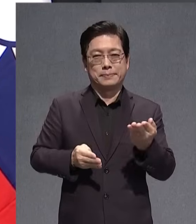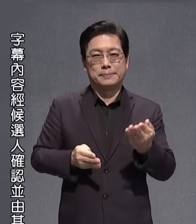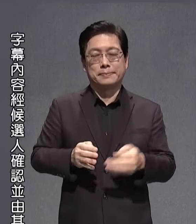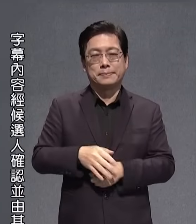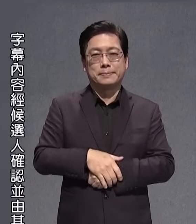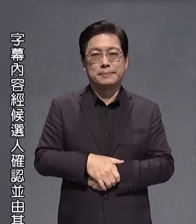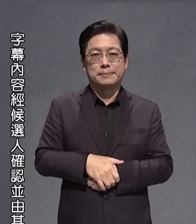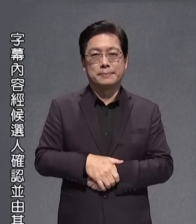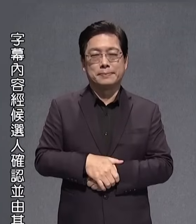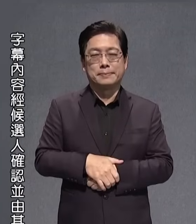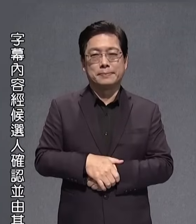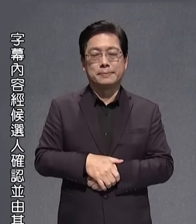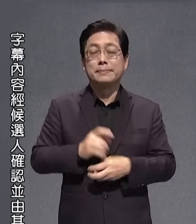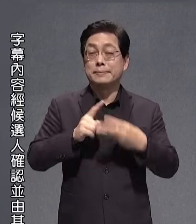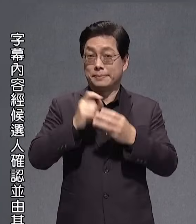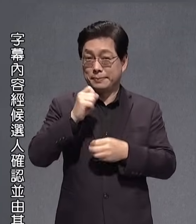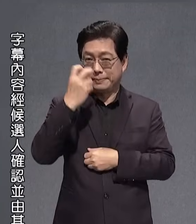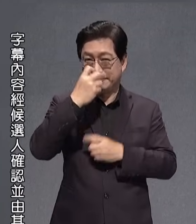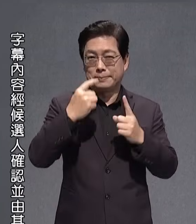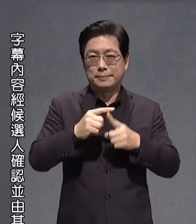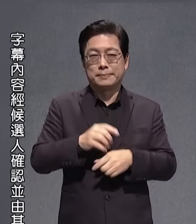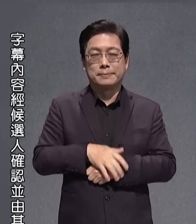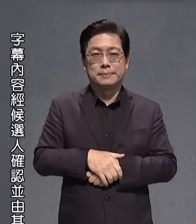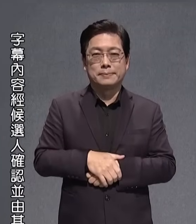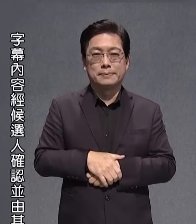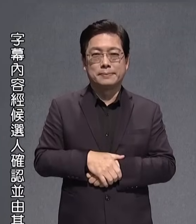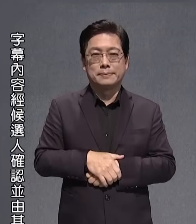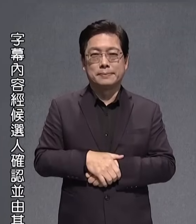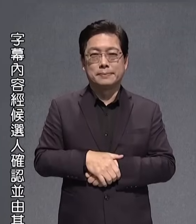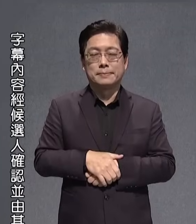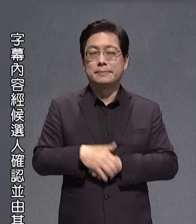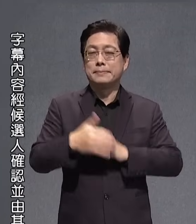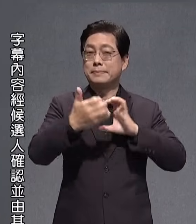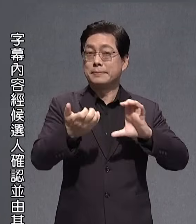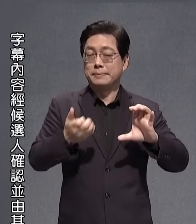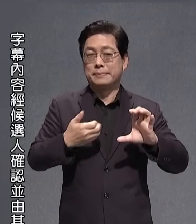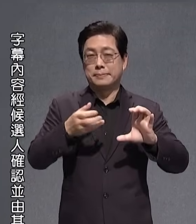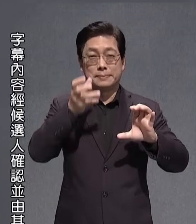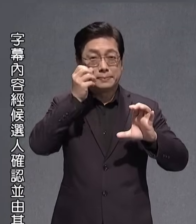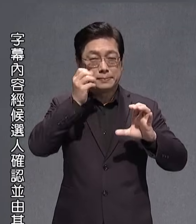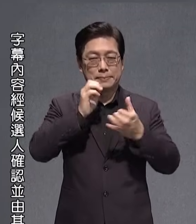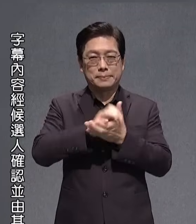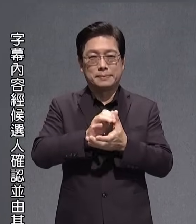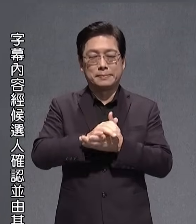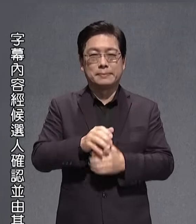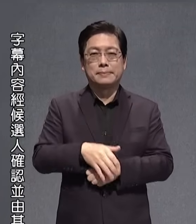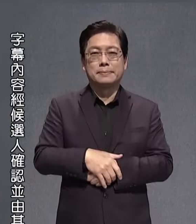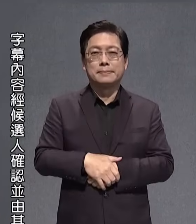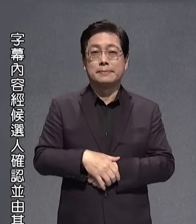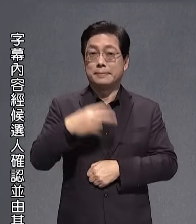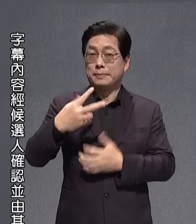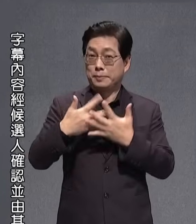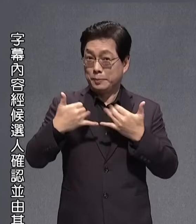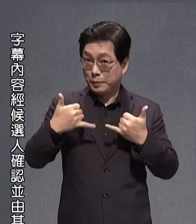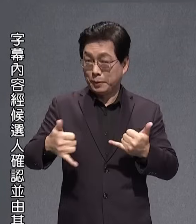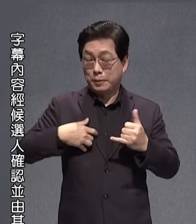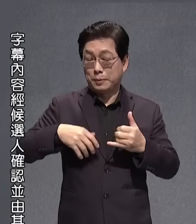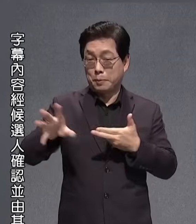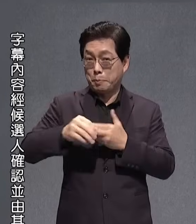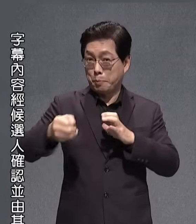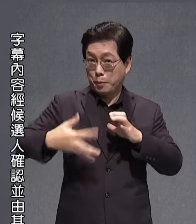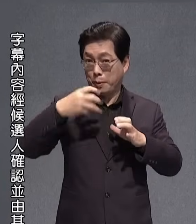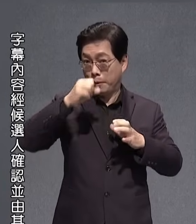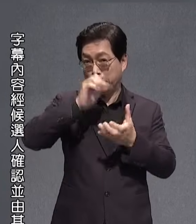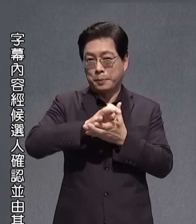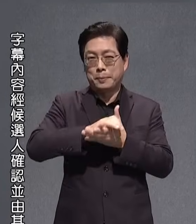言。 主持人、监察人，在电视机前面的观众朋友以及网络直播的所有的